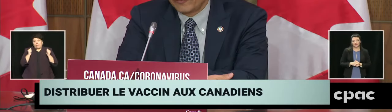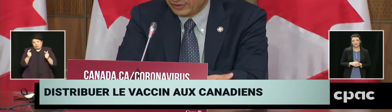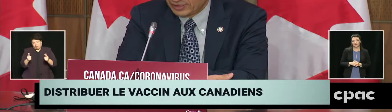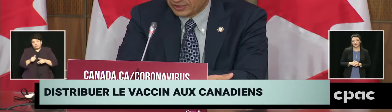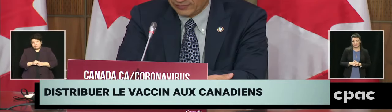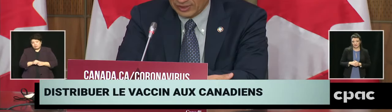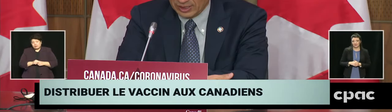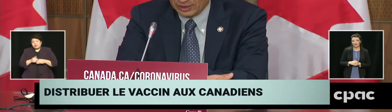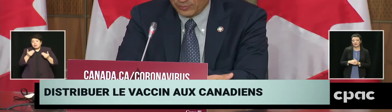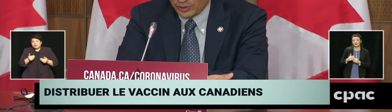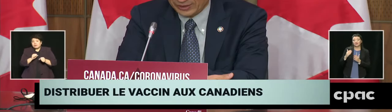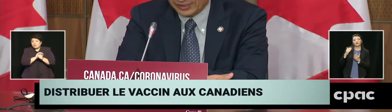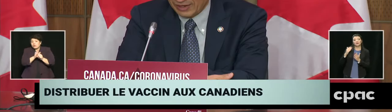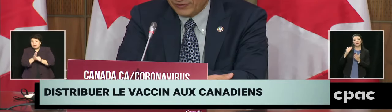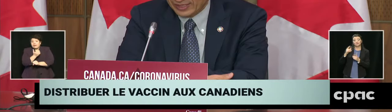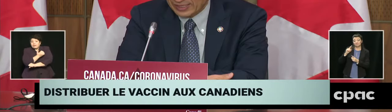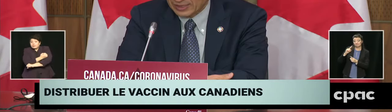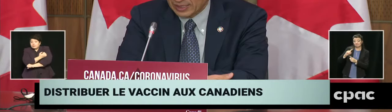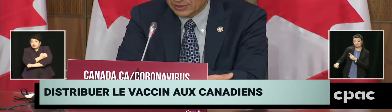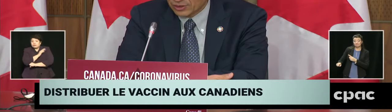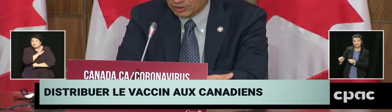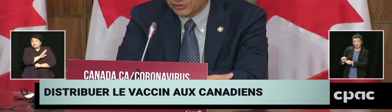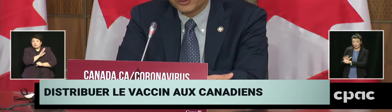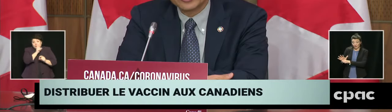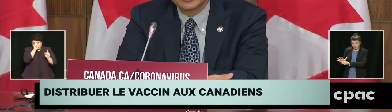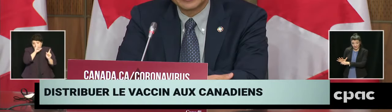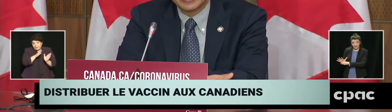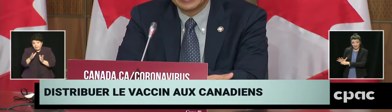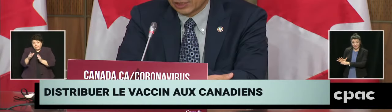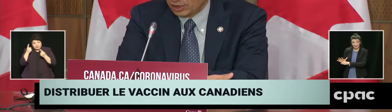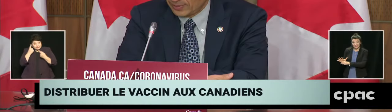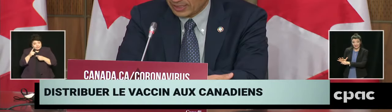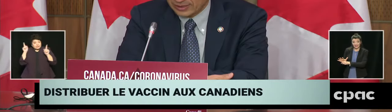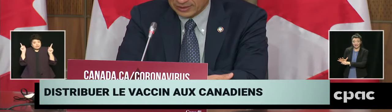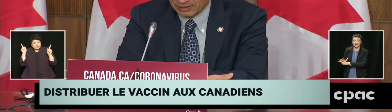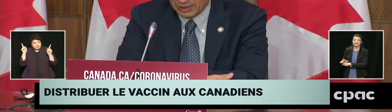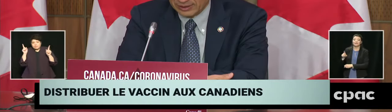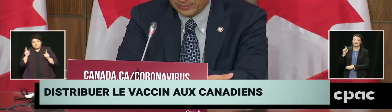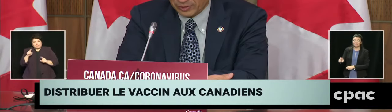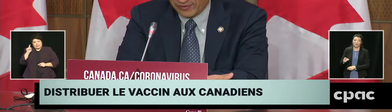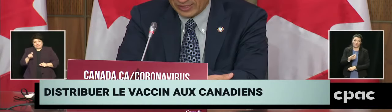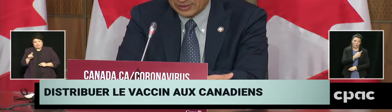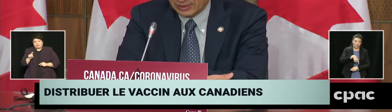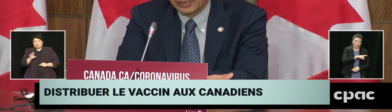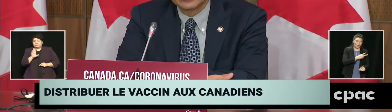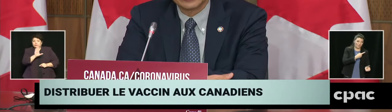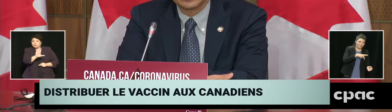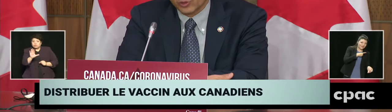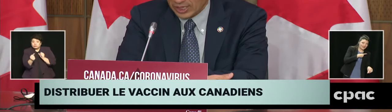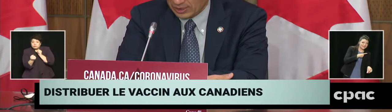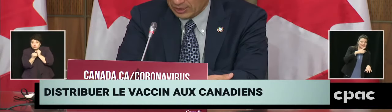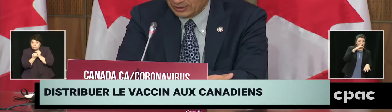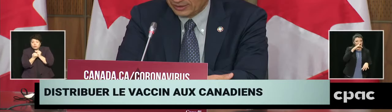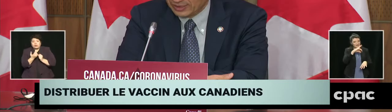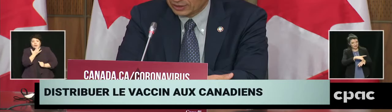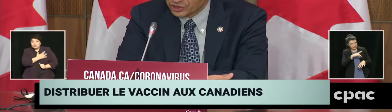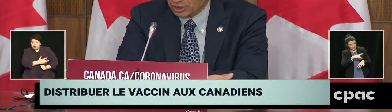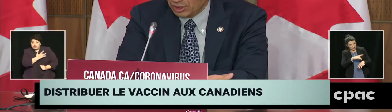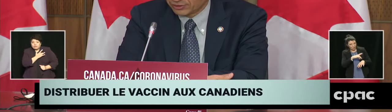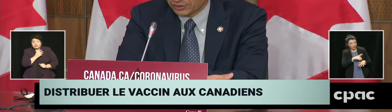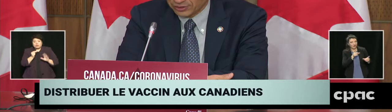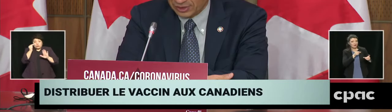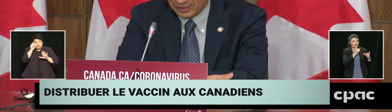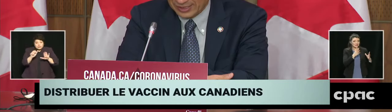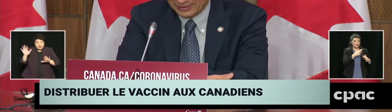la COVID-19 ne peut être efficace sans le soutien et la collaboration des provinces, des territoires, des